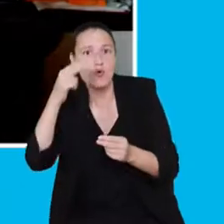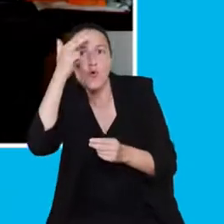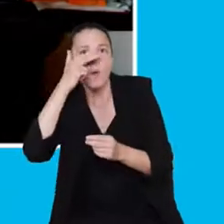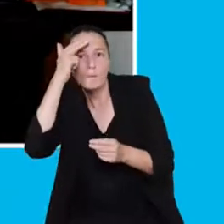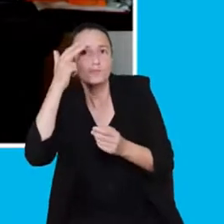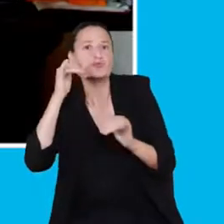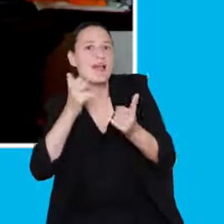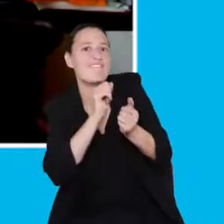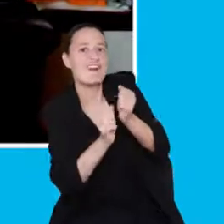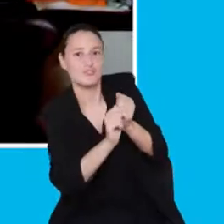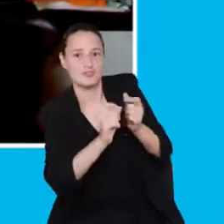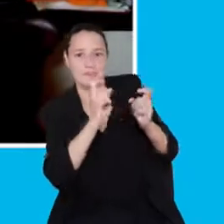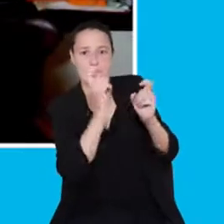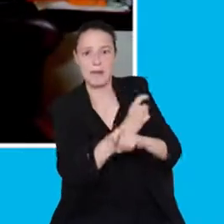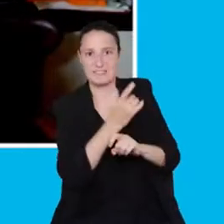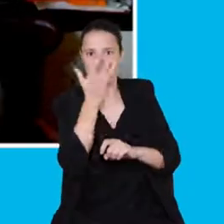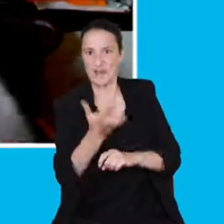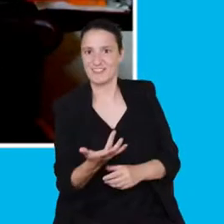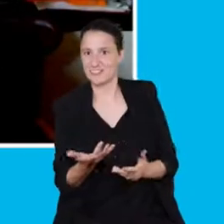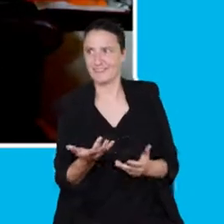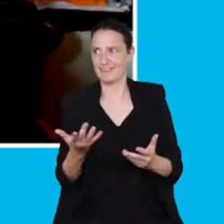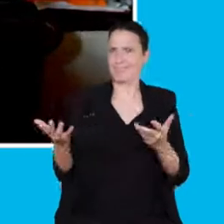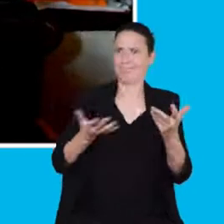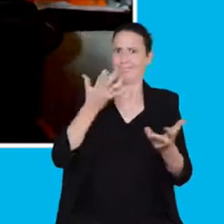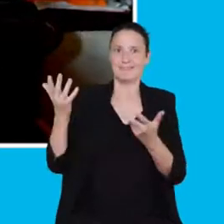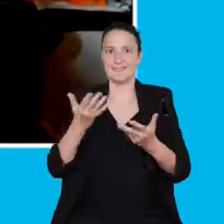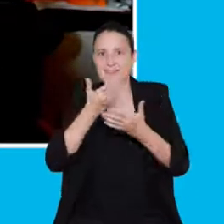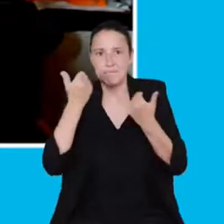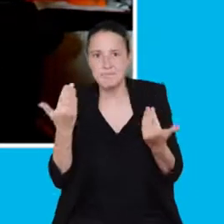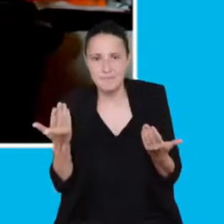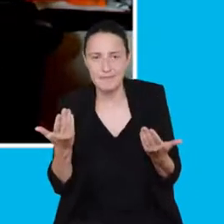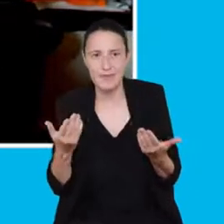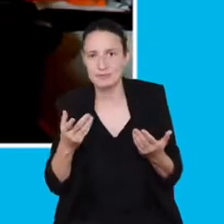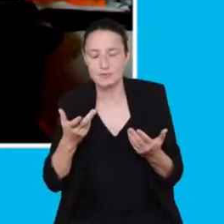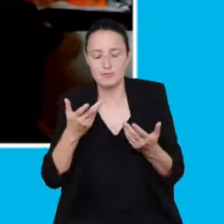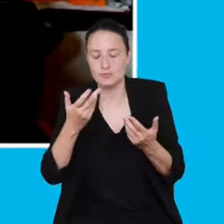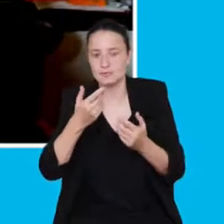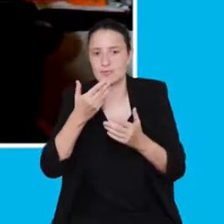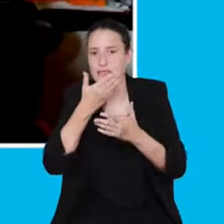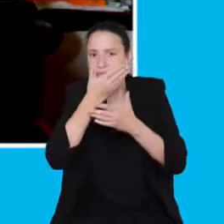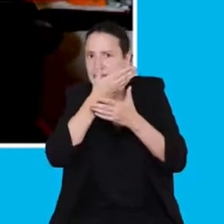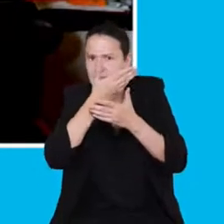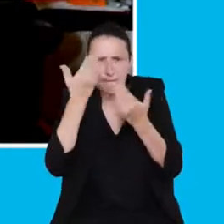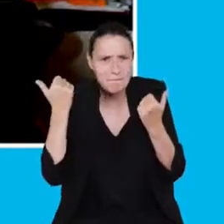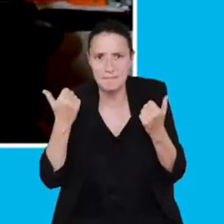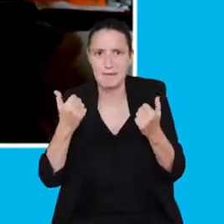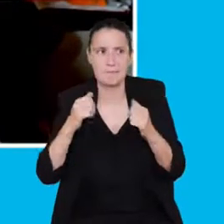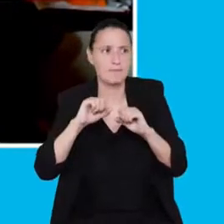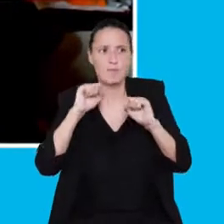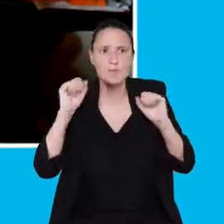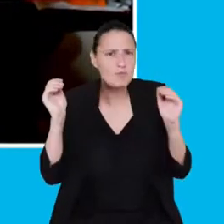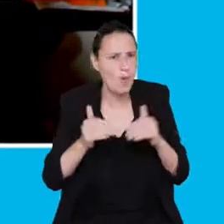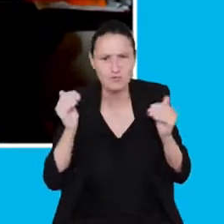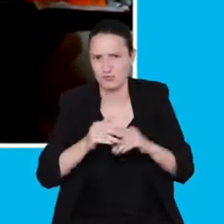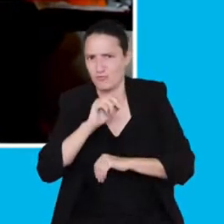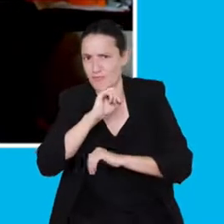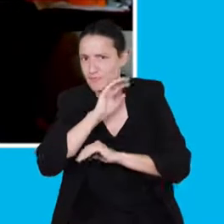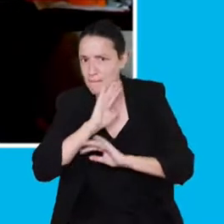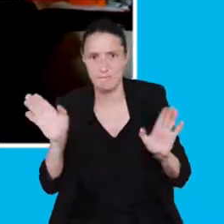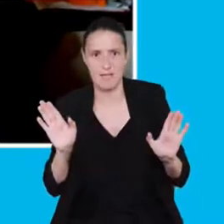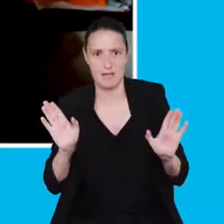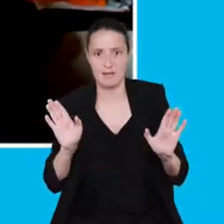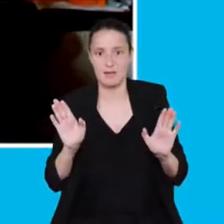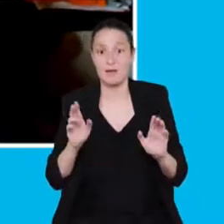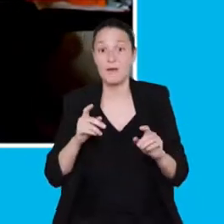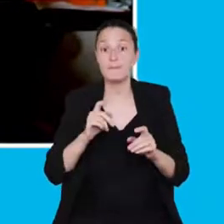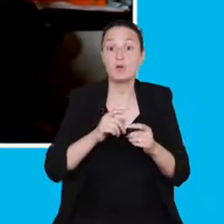komuniści walczyli z państwem radzieckim, bo takich praw w ogóle nie ma. To jest wykluczone doktrynalnie. Przecież w Związku Radzieckim nie ma